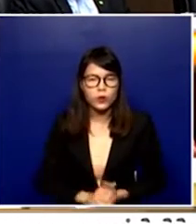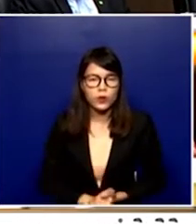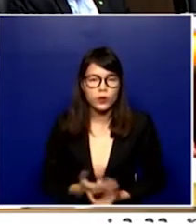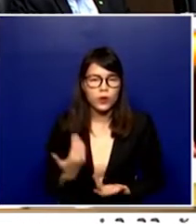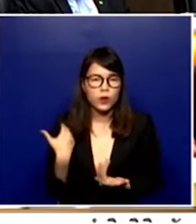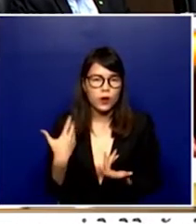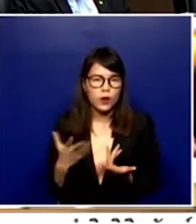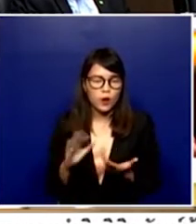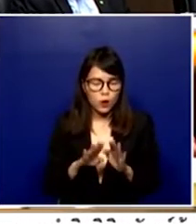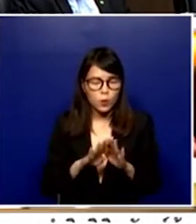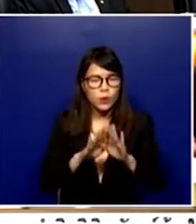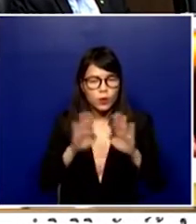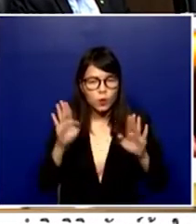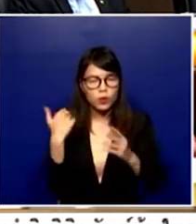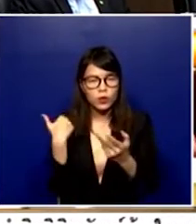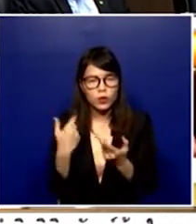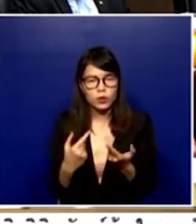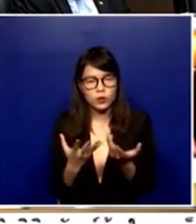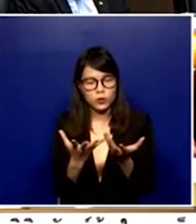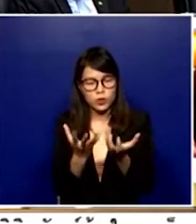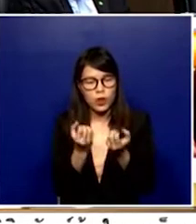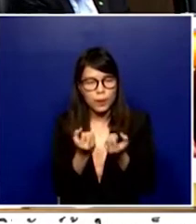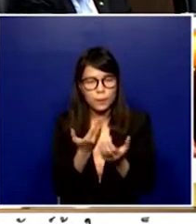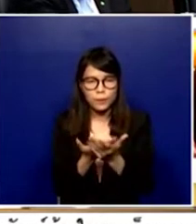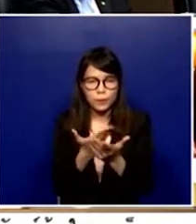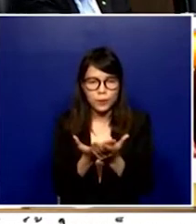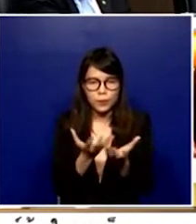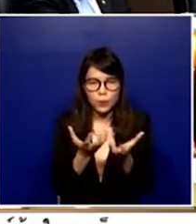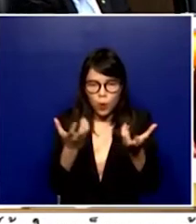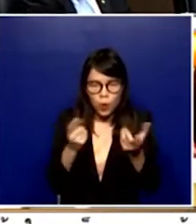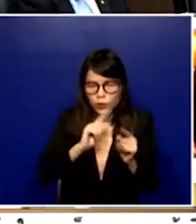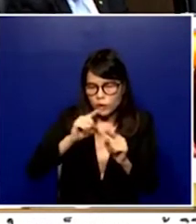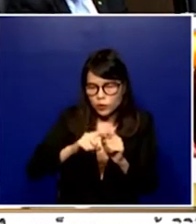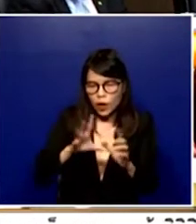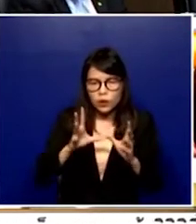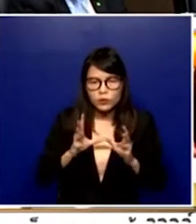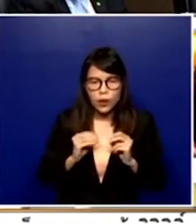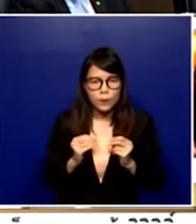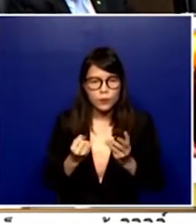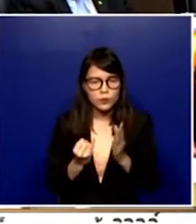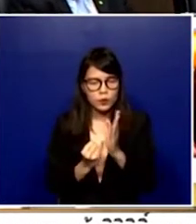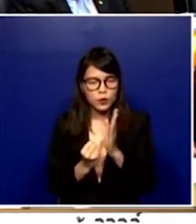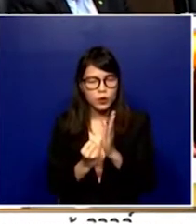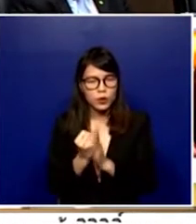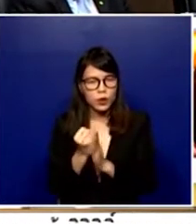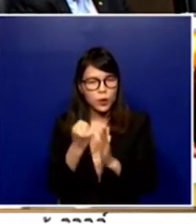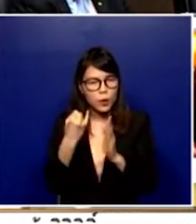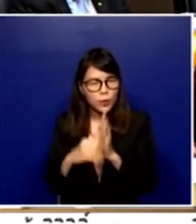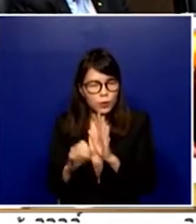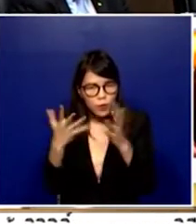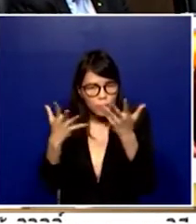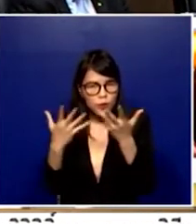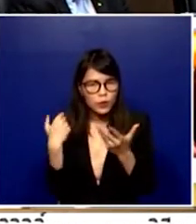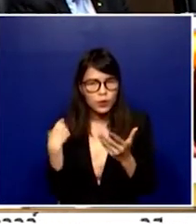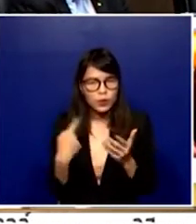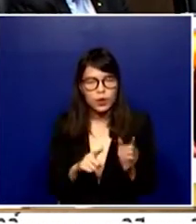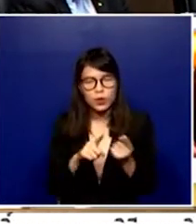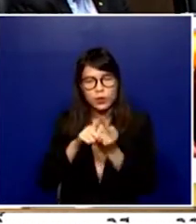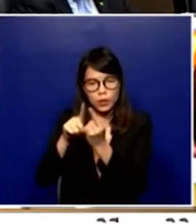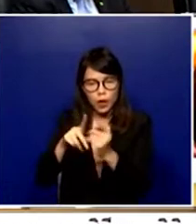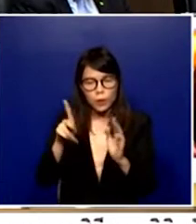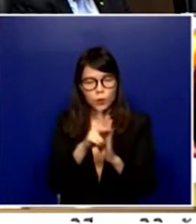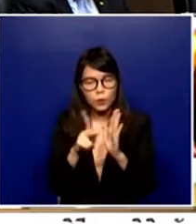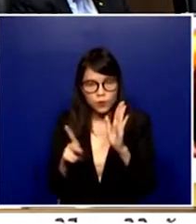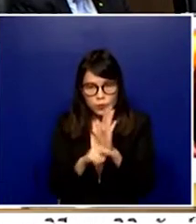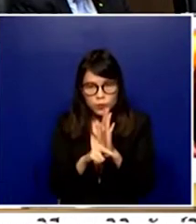เว้นไ้เมว่าการรับทําสินอใดเนี่ย จะไม่มีความผิดก็ต่อเมื่อ ได้รับยกเว้นตาม กดหม